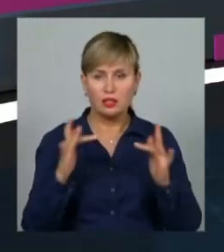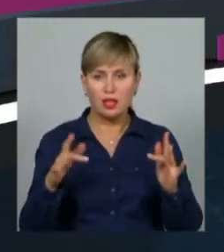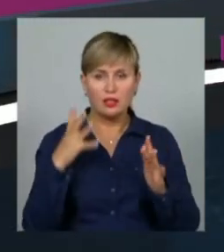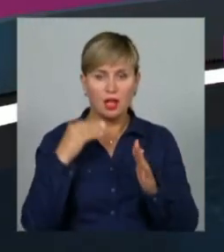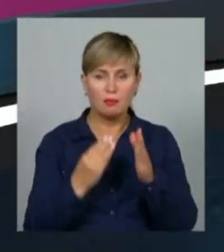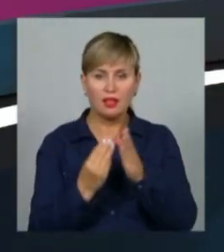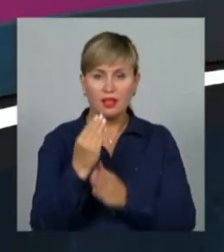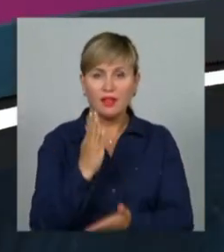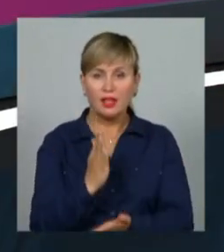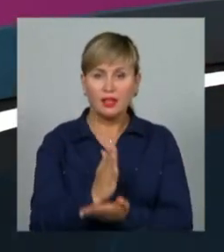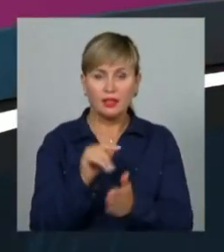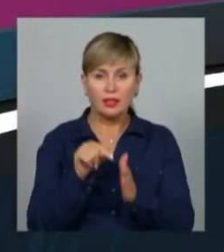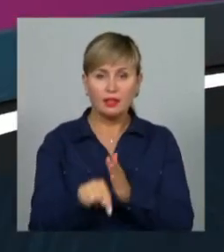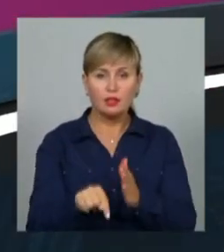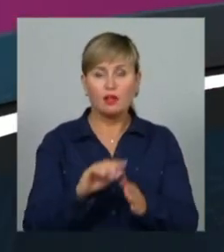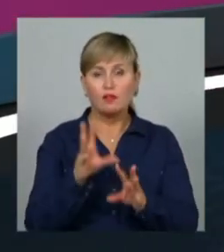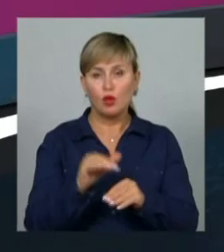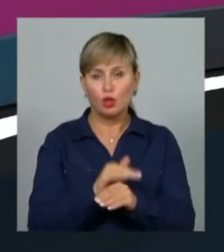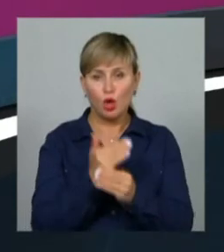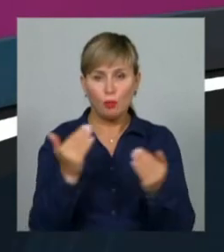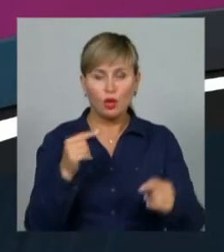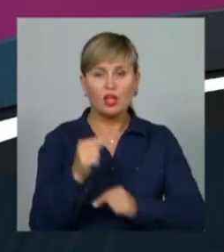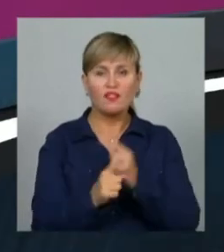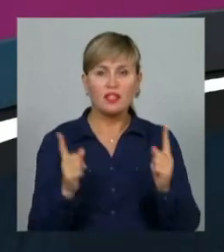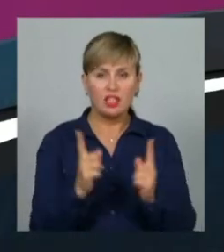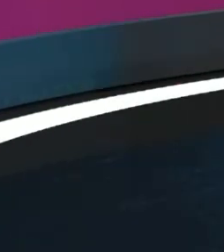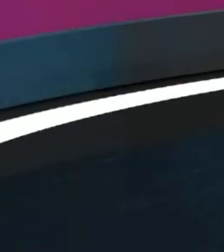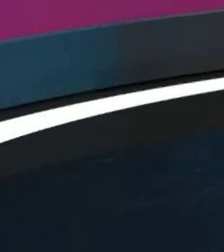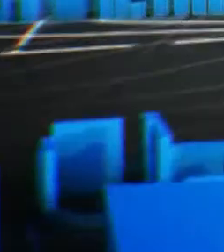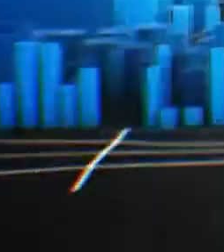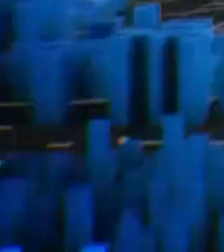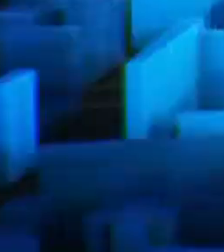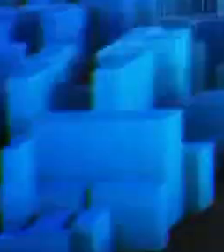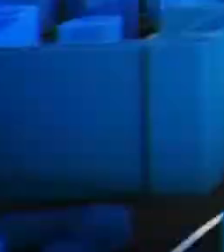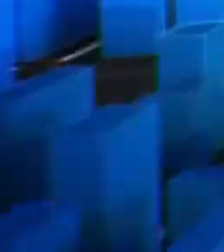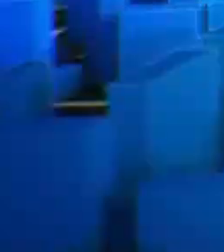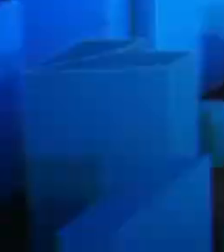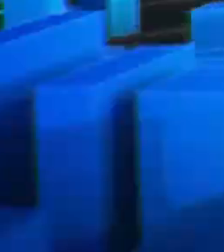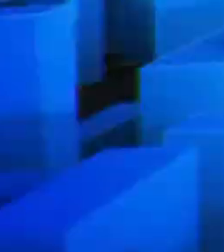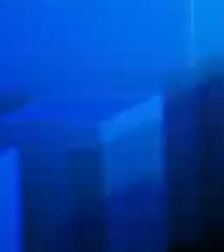YouTube-канале Алматы ТВ News. Всего доброго, до встречи.